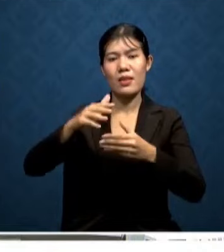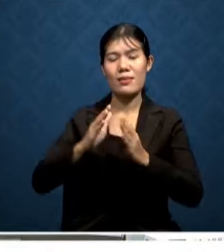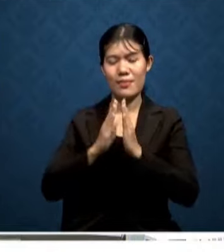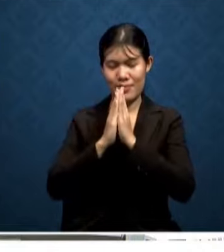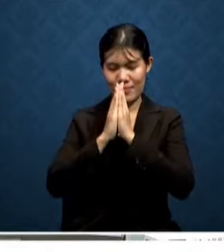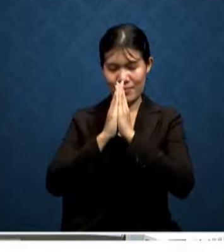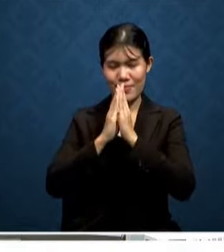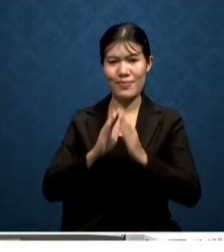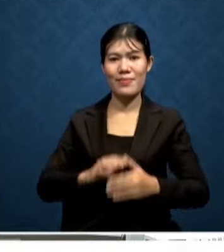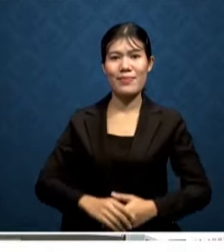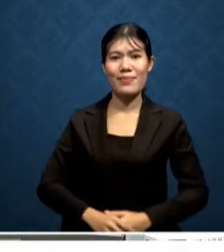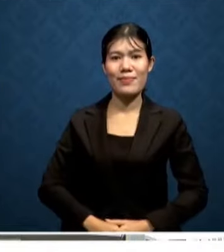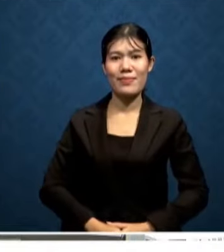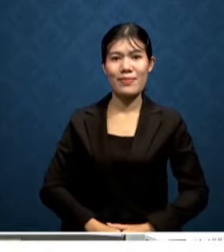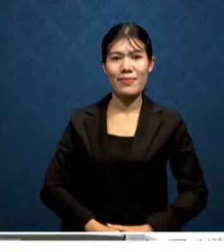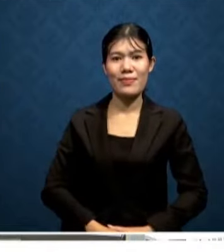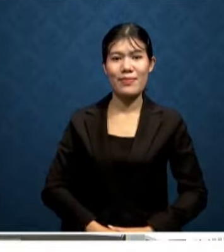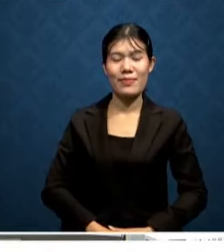ครับ